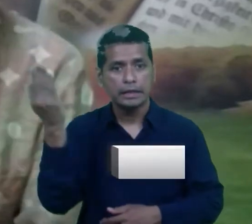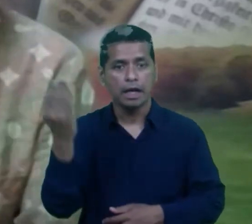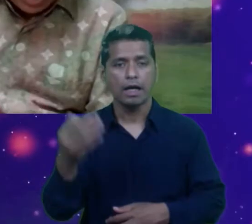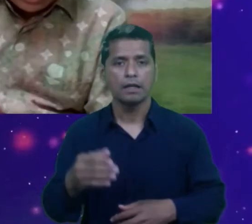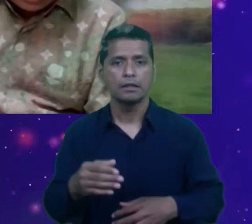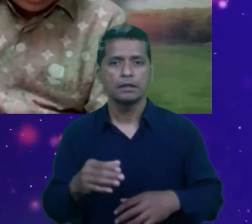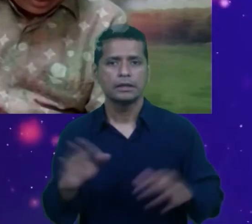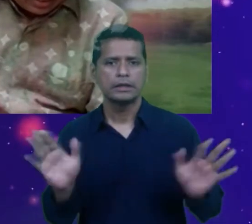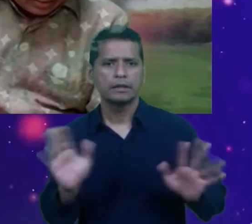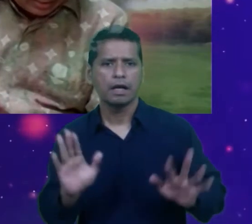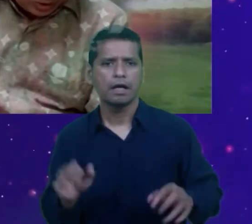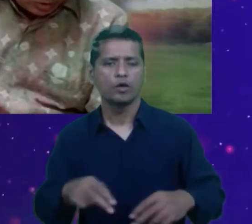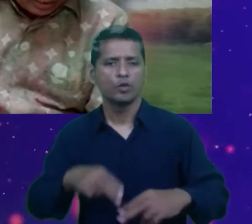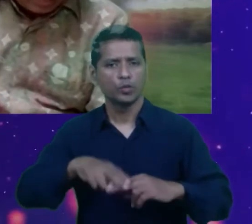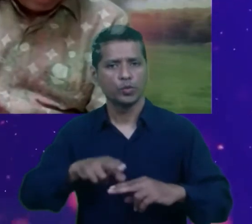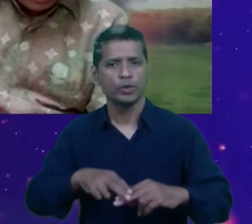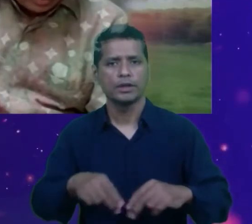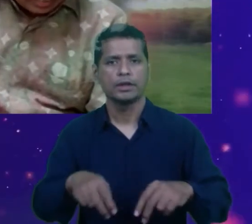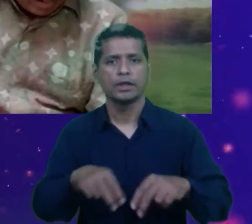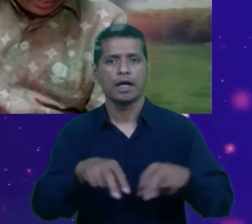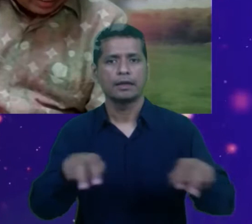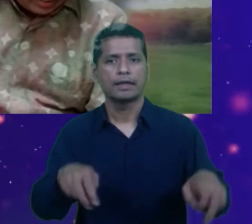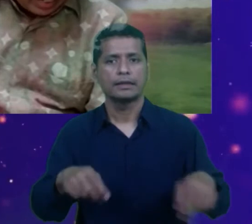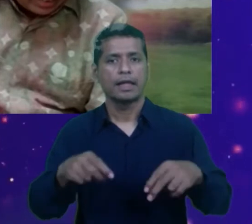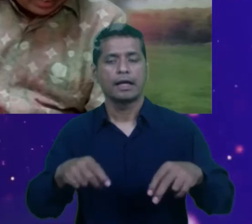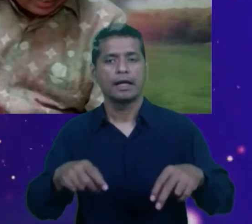ayat selanjutnya, dalam ayat yang